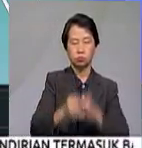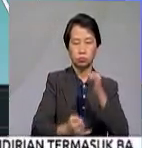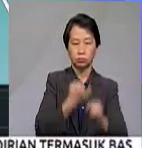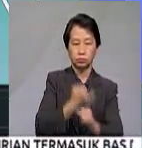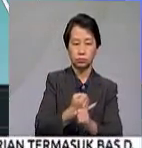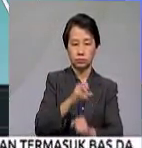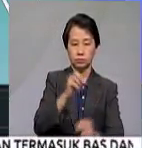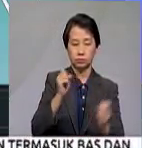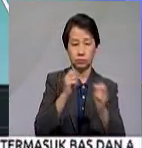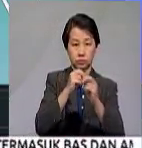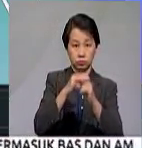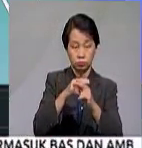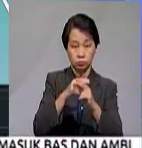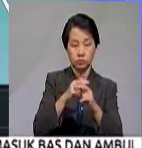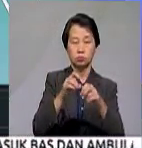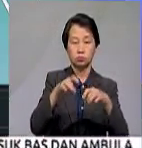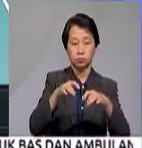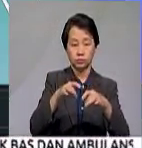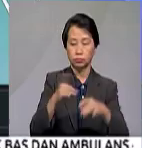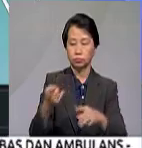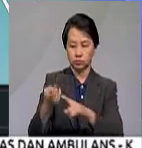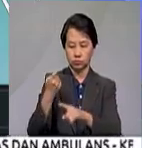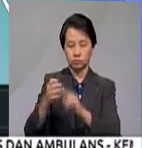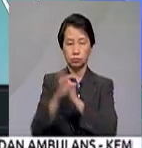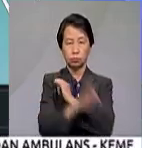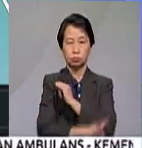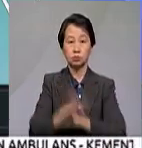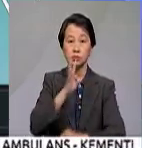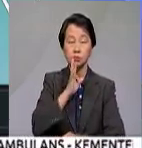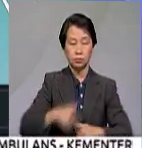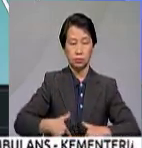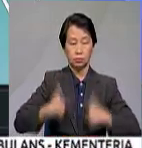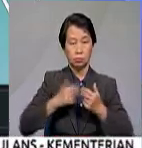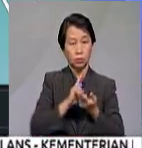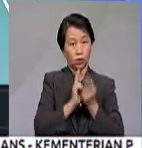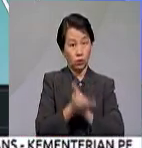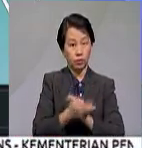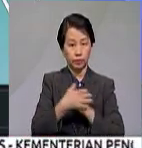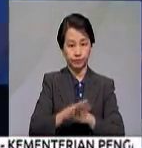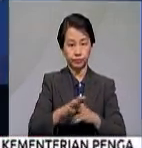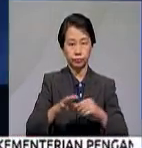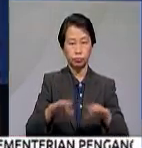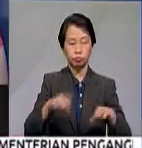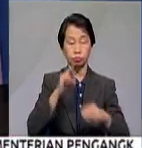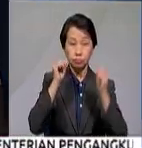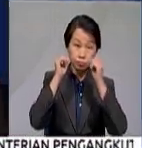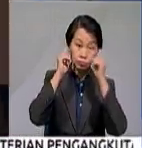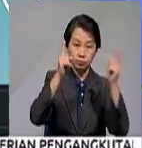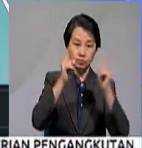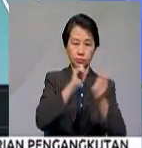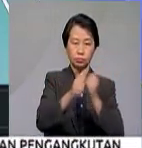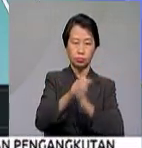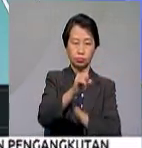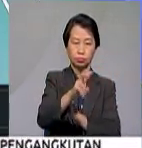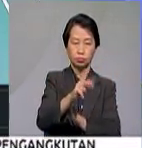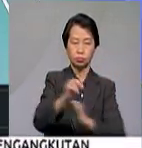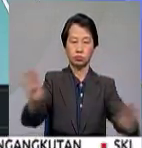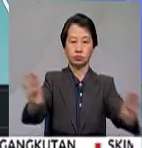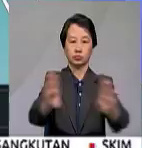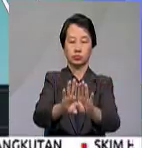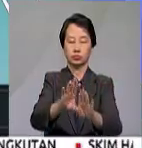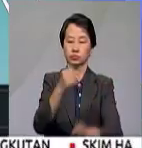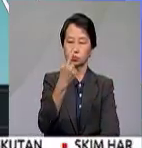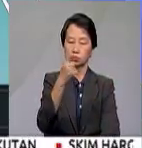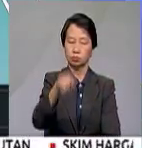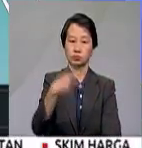antarabangsa Sydney. Atlet berasal Negeri Sembilan itu turut mengakui kehidupannya berubah selepas melakar kejutan di Sukan SEA yang melabuhkan tirai